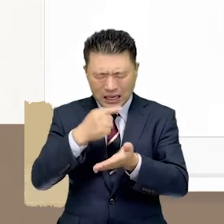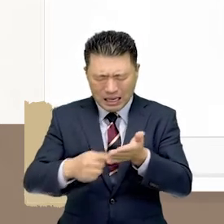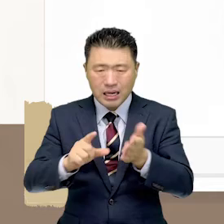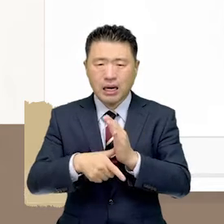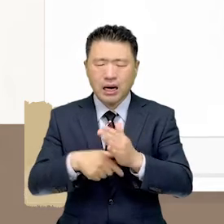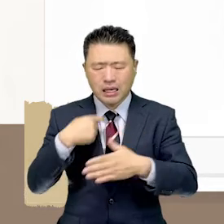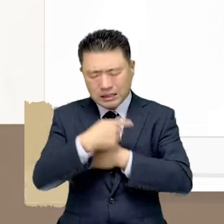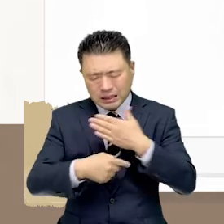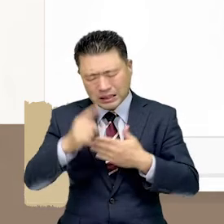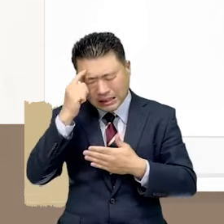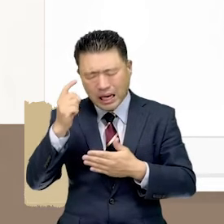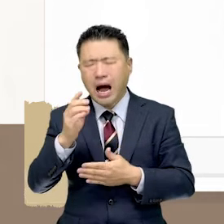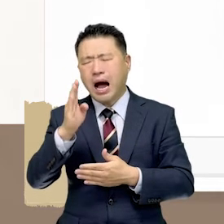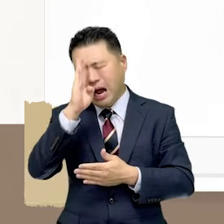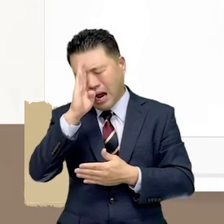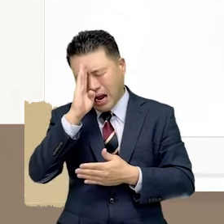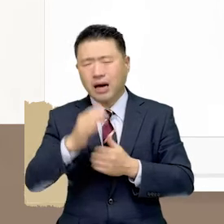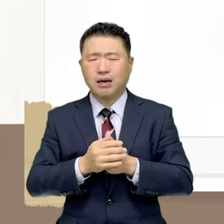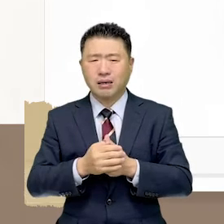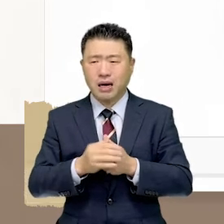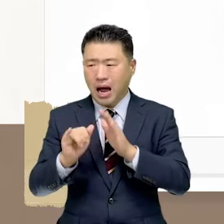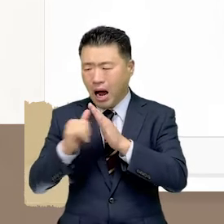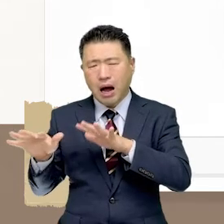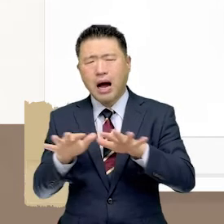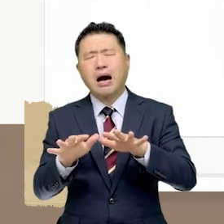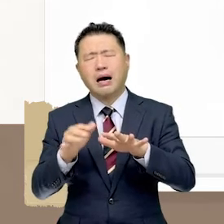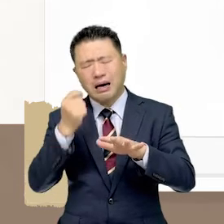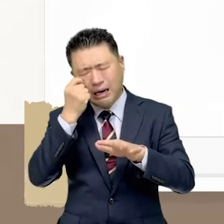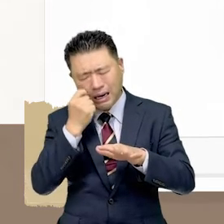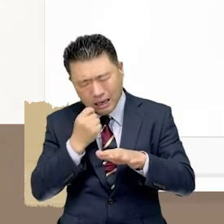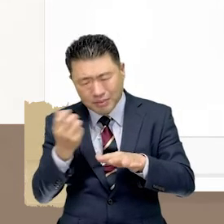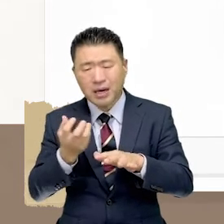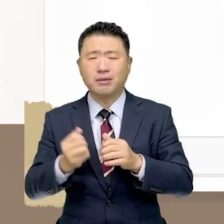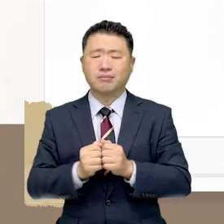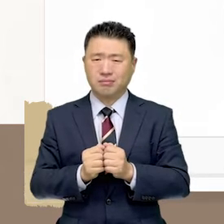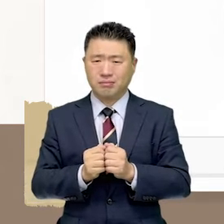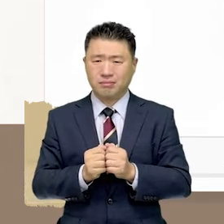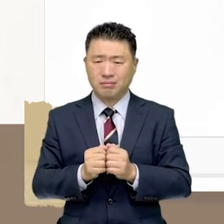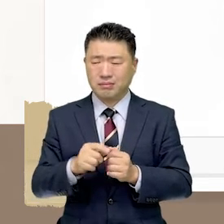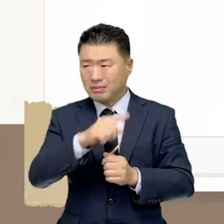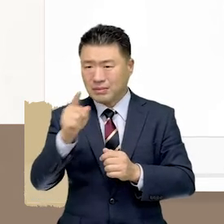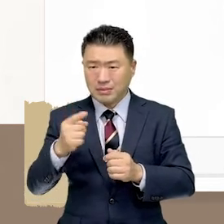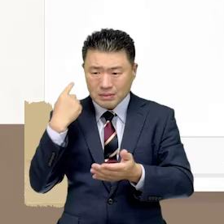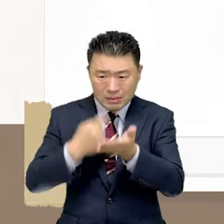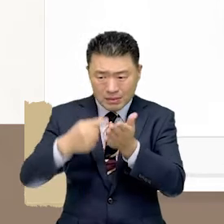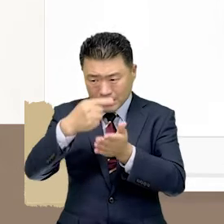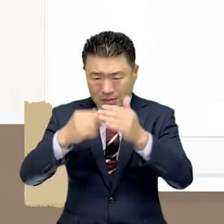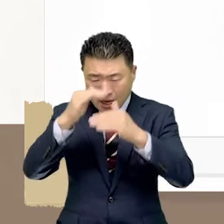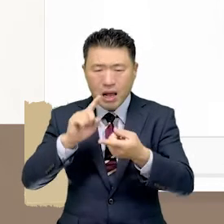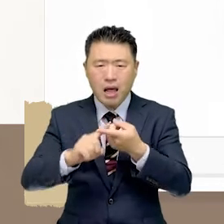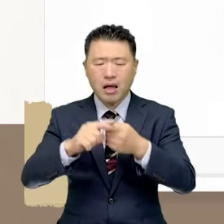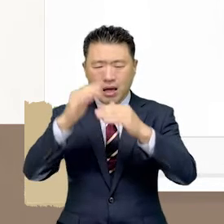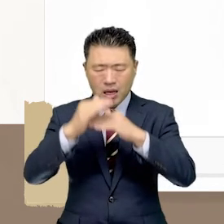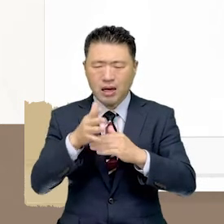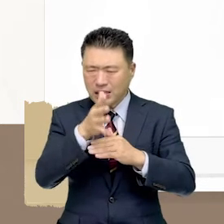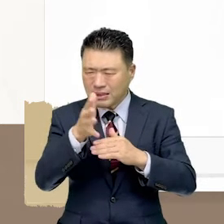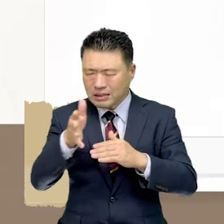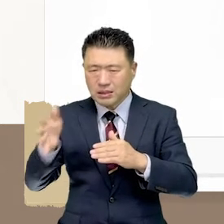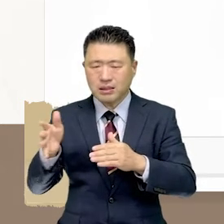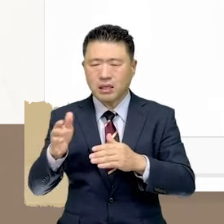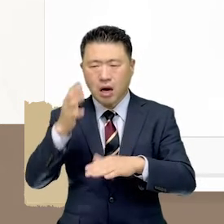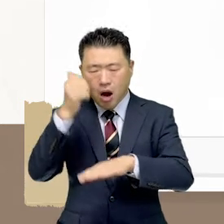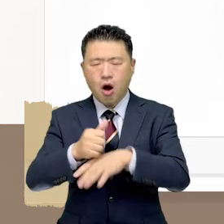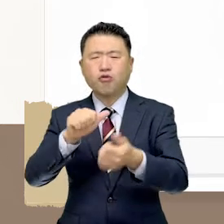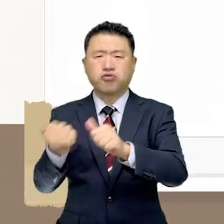정신적 피해와 개인과 가족의 불행으로 이어지게 되며 재해의 정도에 따라 신체장애나 사망으로 이어지고